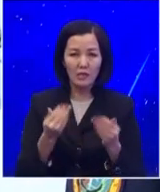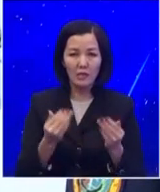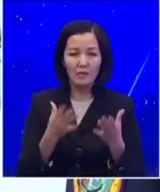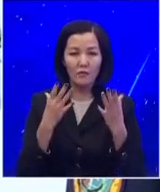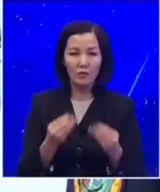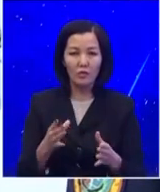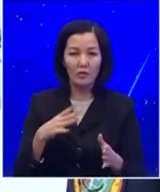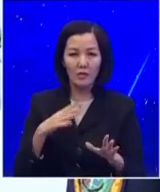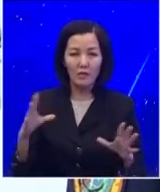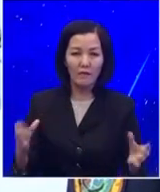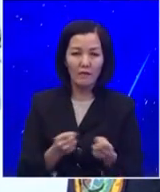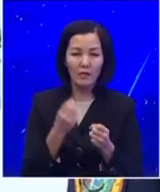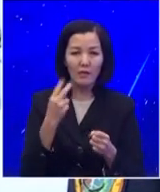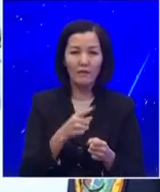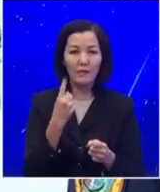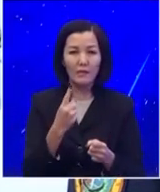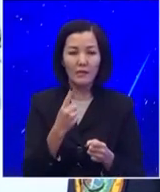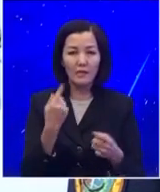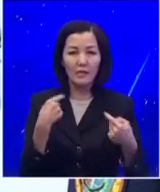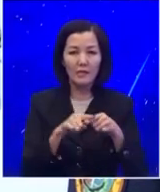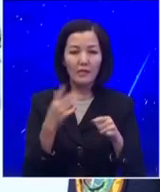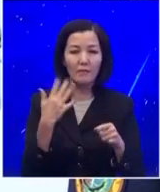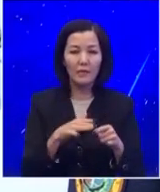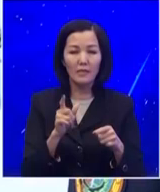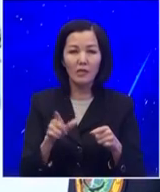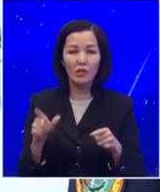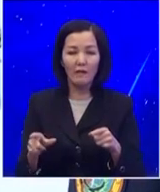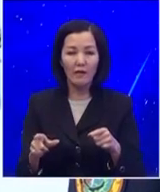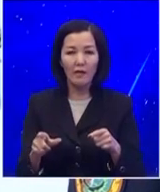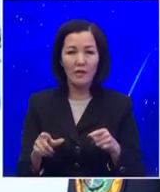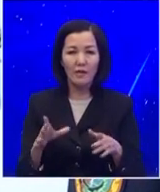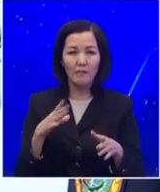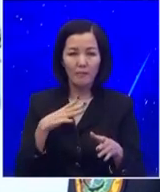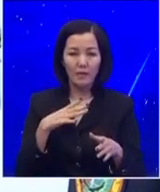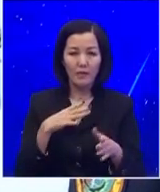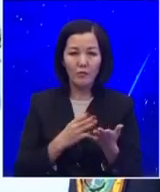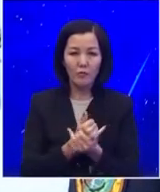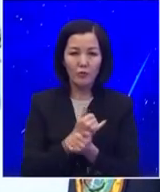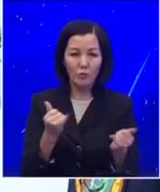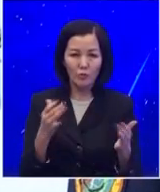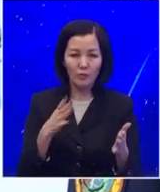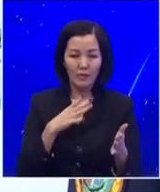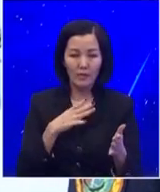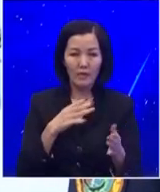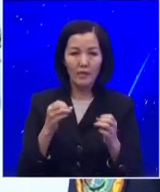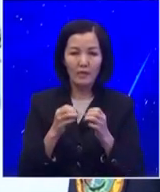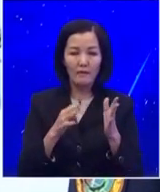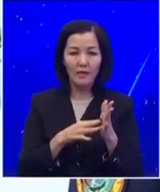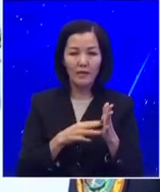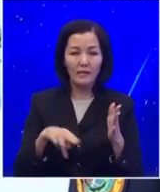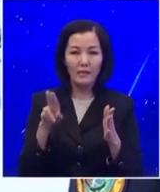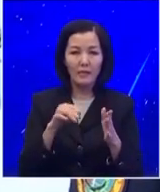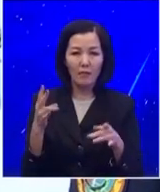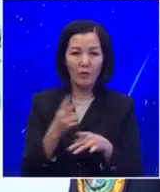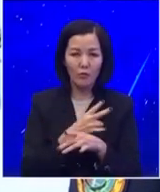сегодняшний день было эвакуировано 21 единица техники, 56 человек. Буквально с 19 на 20 декабря